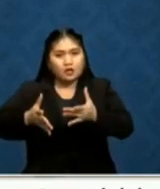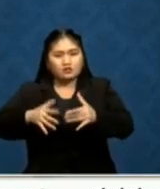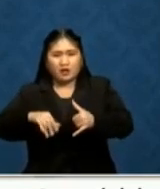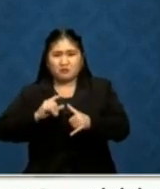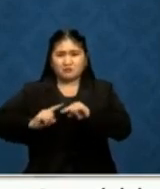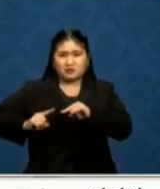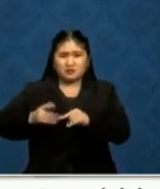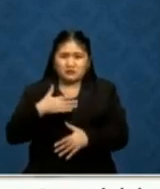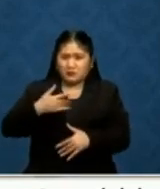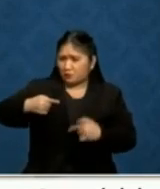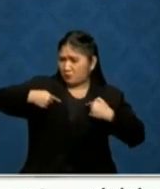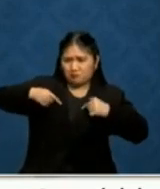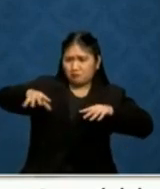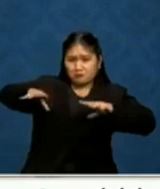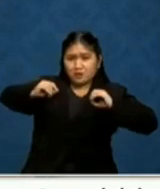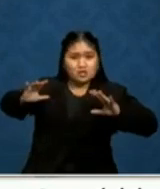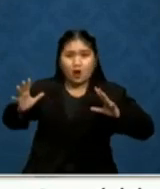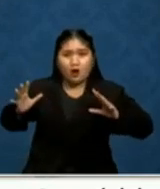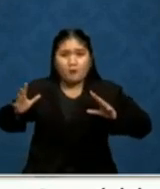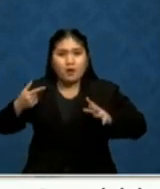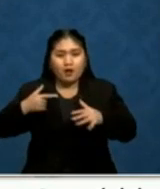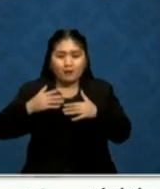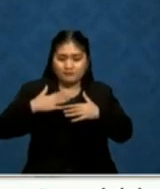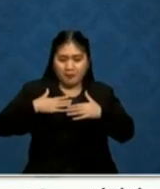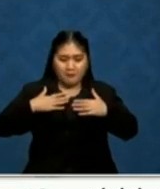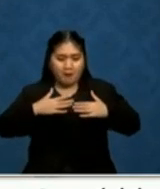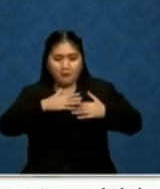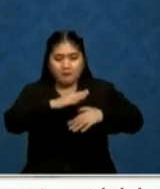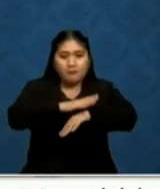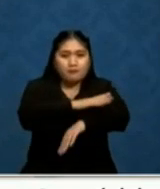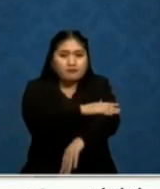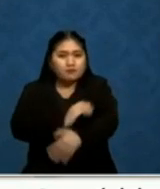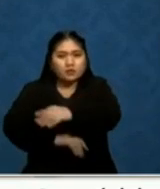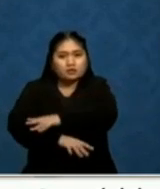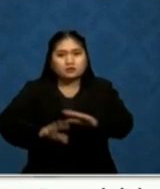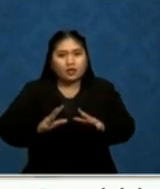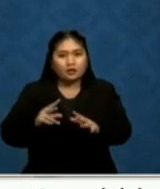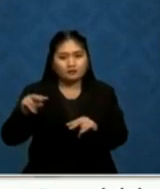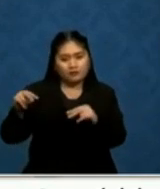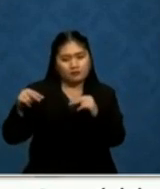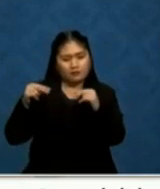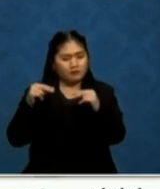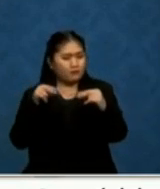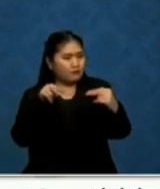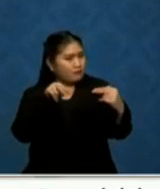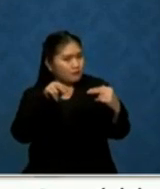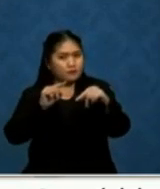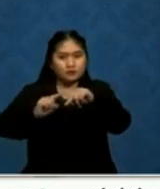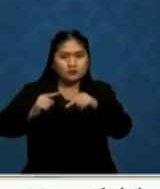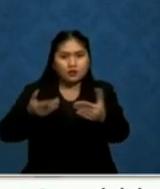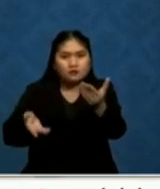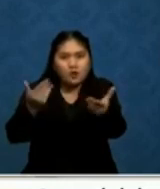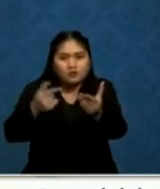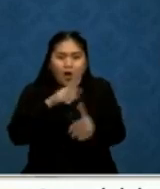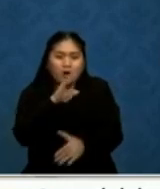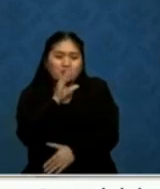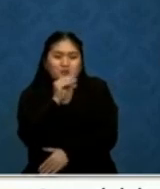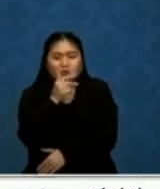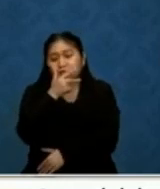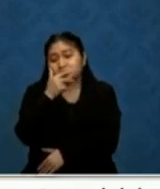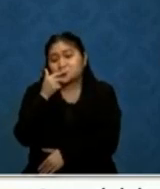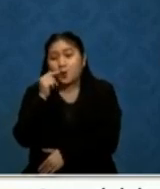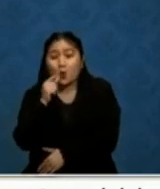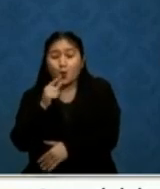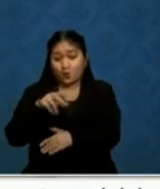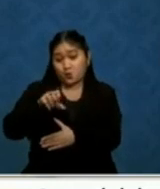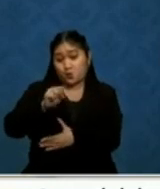ศที่อีกฝ่ายมิยินยอมการแตะเนื้อต้องตัวการใช้สายตาผิวปากพูดจาแทะโลมส่ง